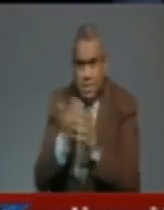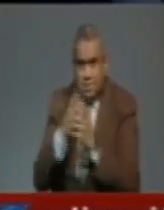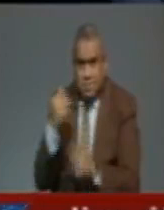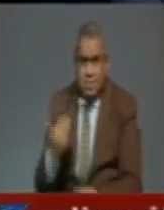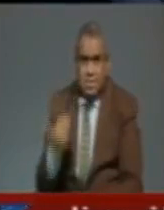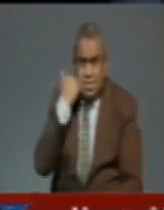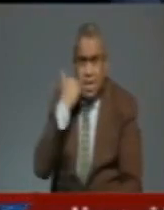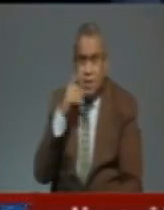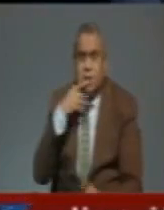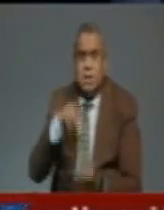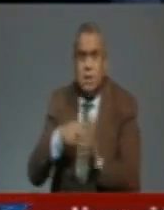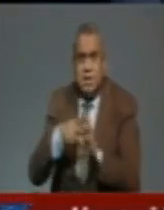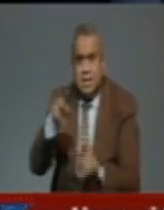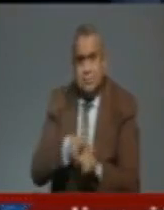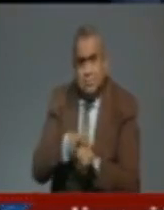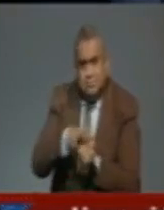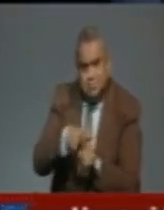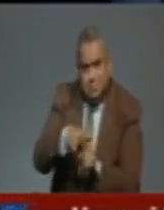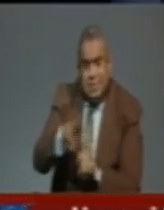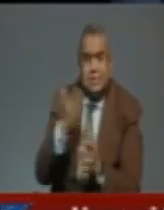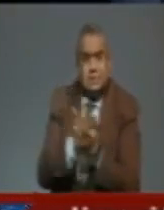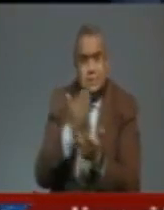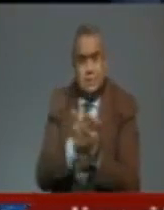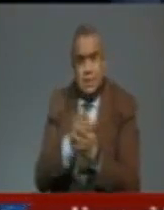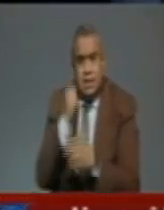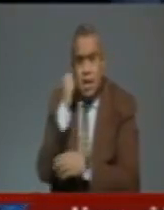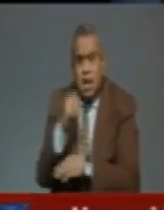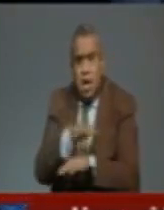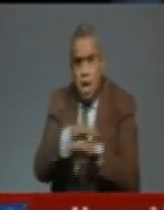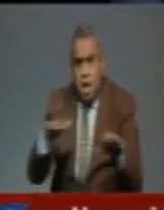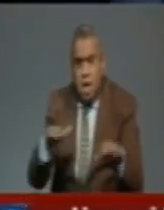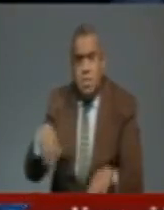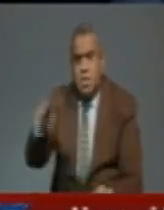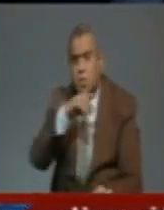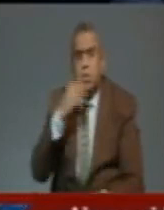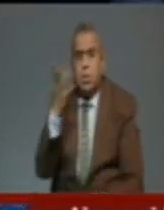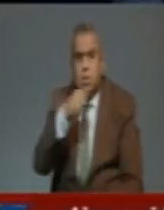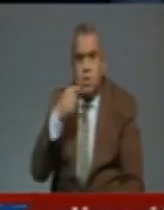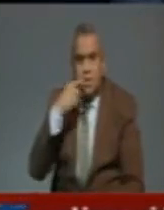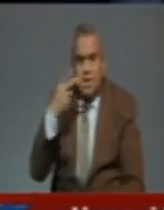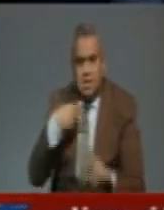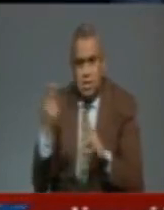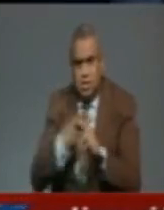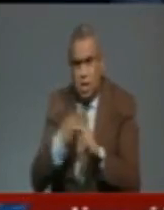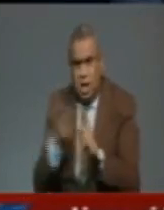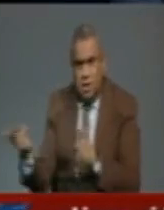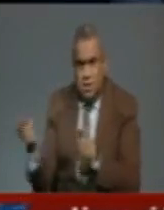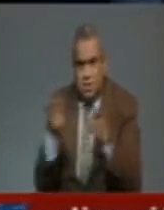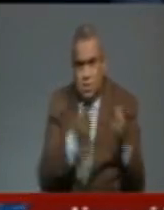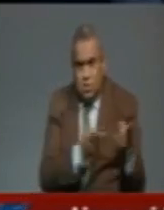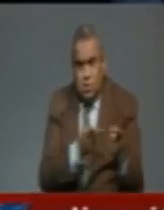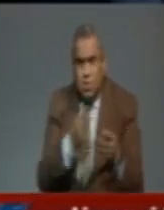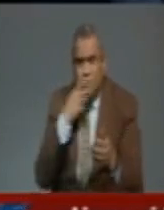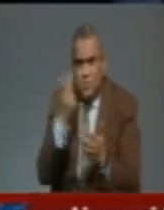احنا بنقسى على نفسنا شوية. ايوه. ارجو ان الضيوف اللي موجودين عندنا ما تضايقوش من كلامي، ارجو الضيوف اللي عندنا